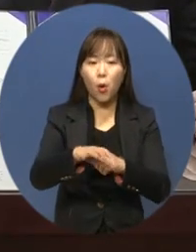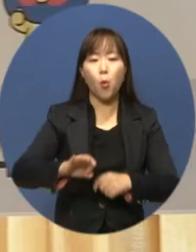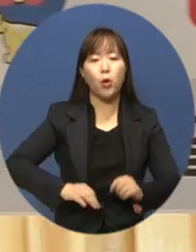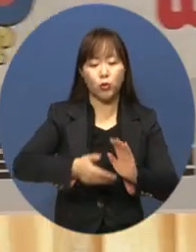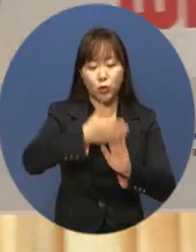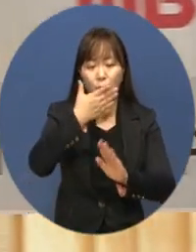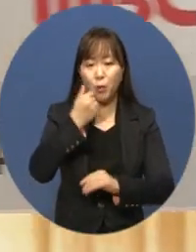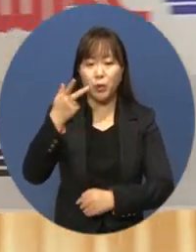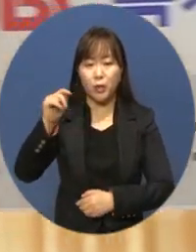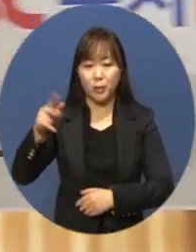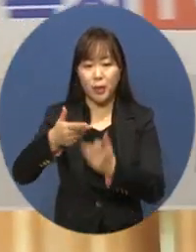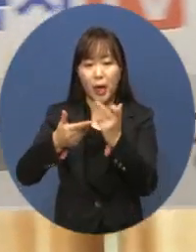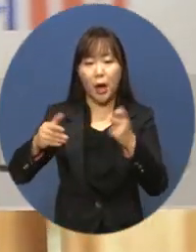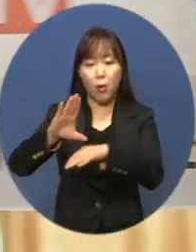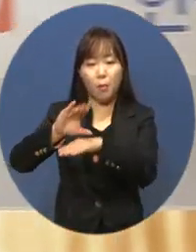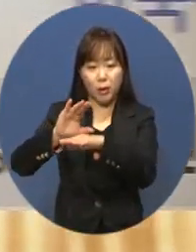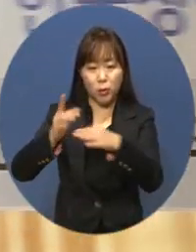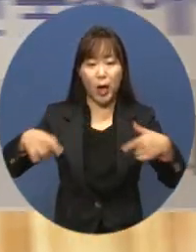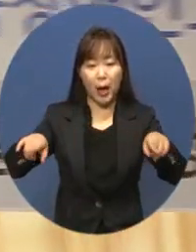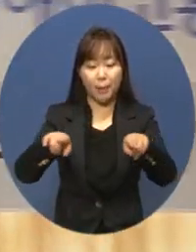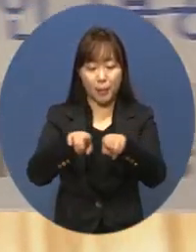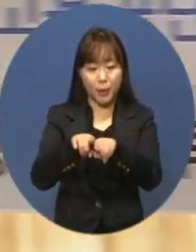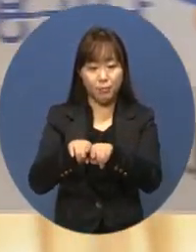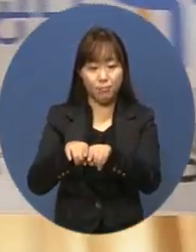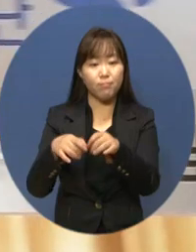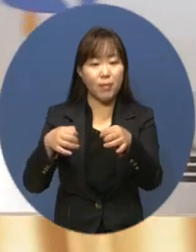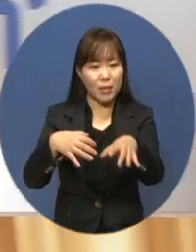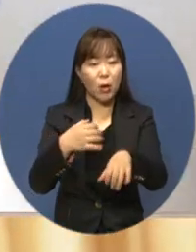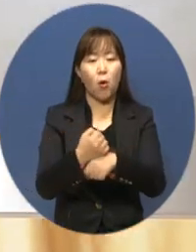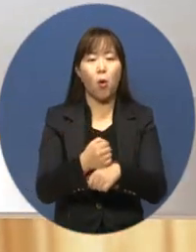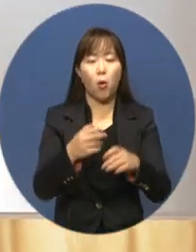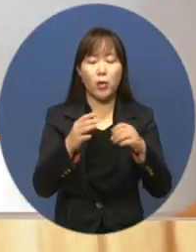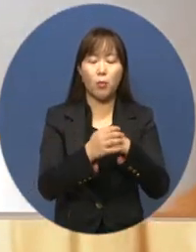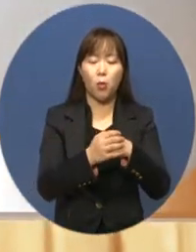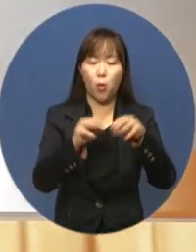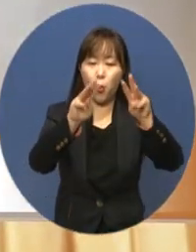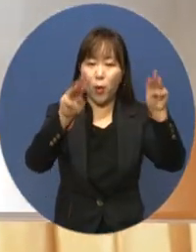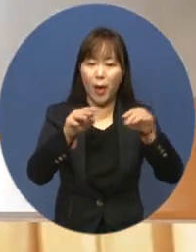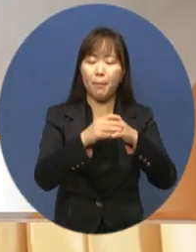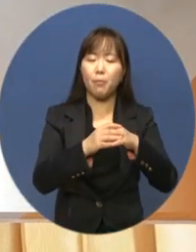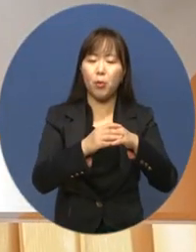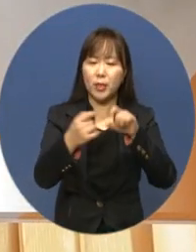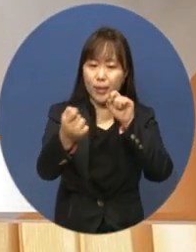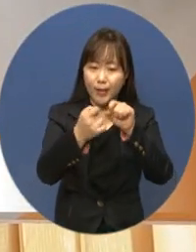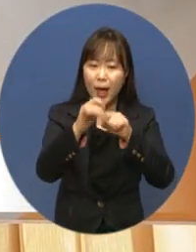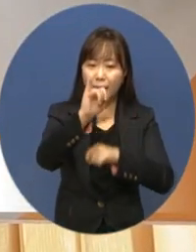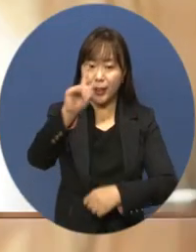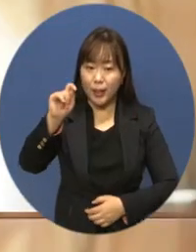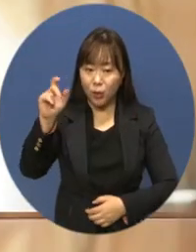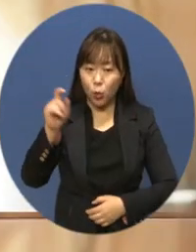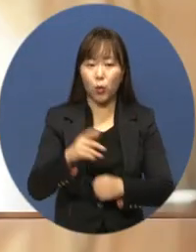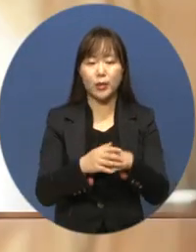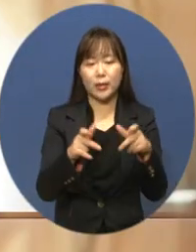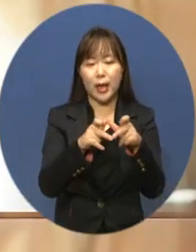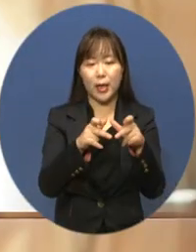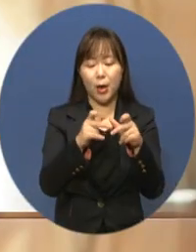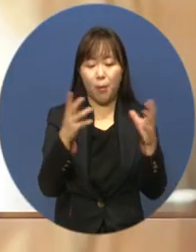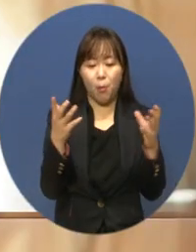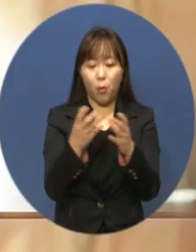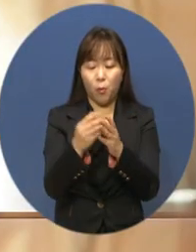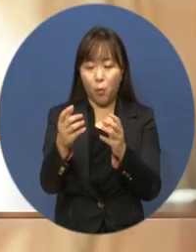원주시와 복지TV 강원방송이 공동 출자해 웹 접근성 등 IT 분야와 장애인 복합 여행